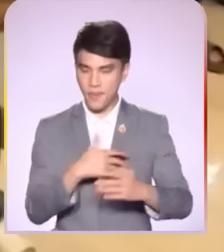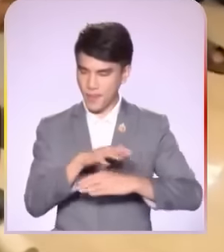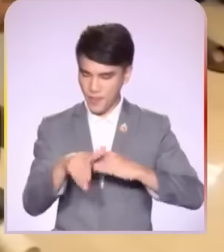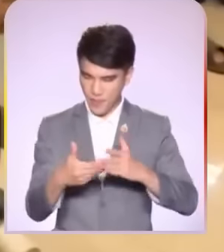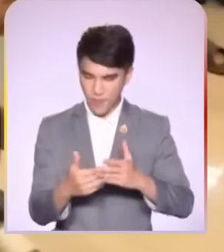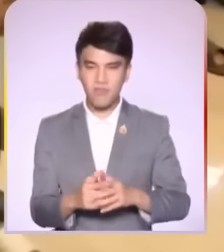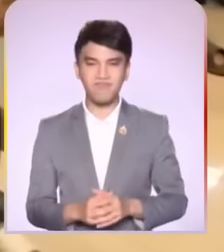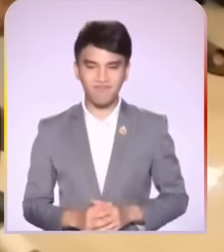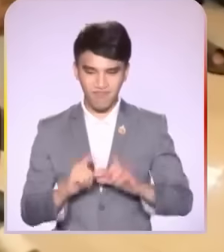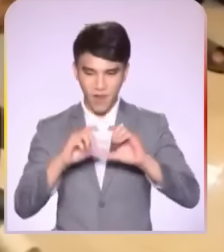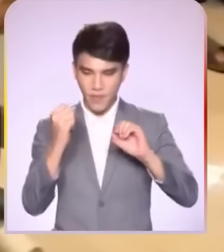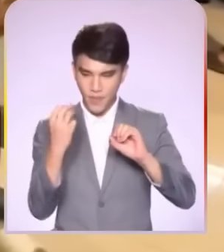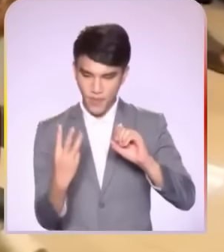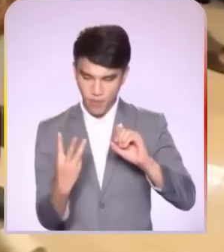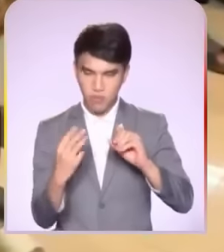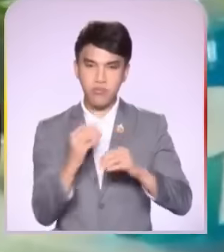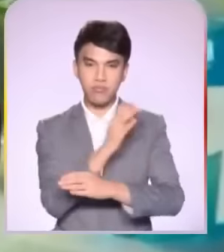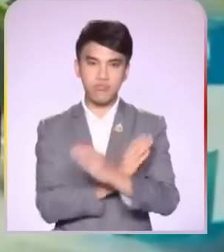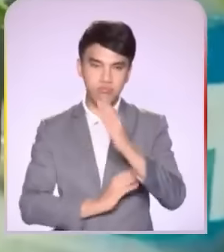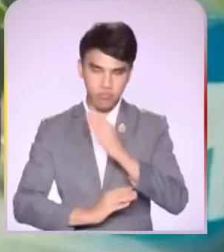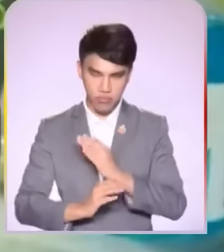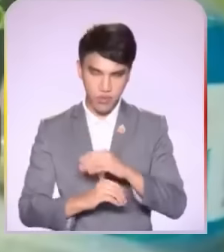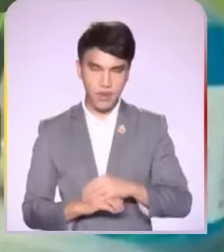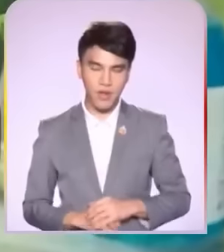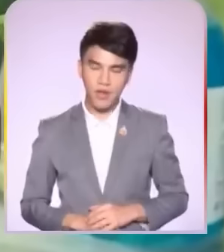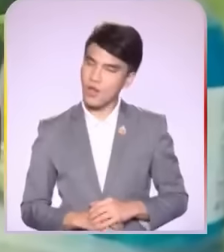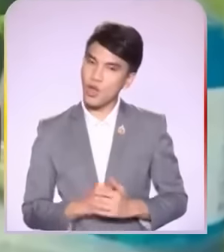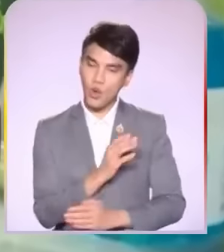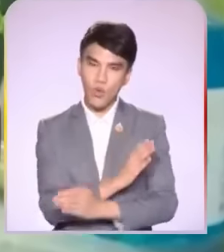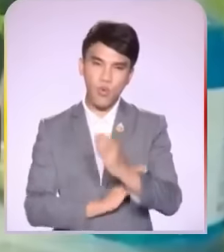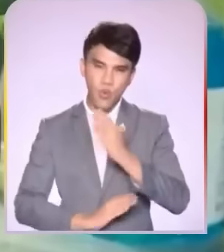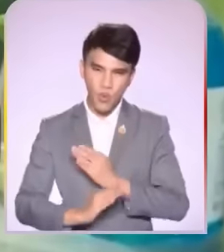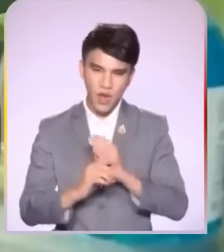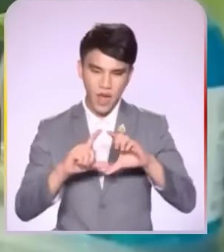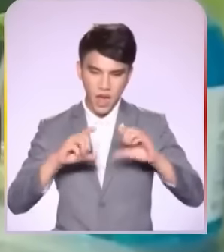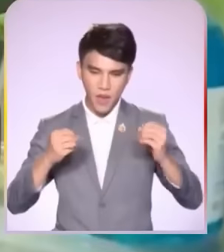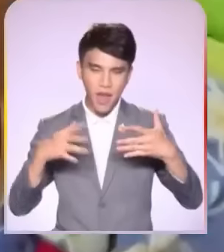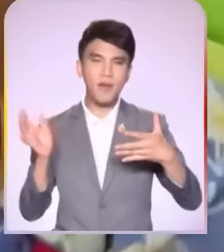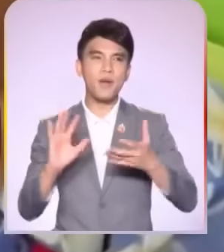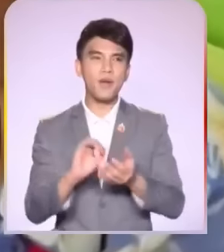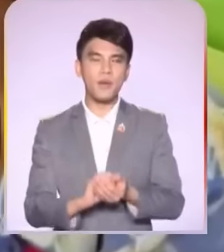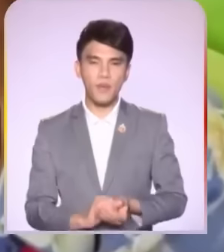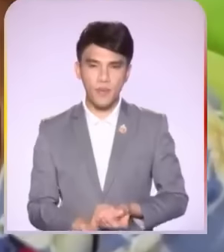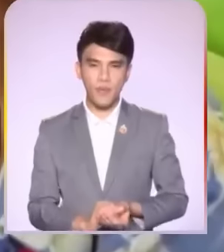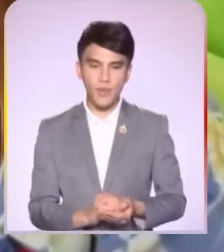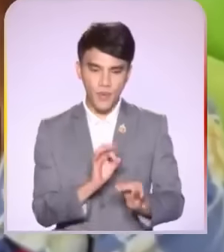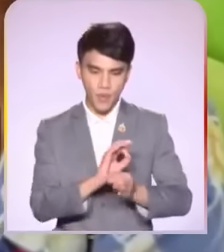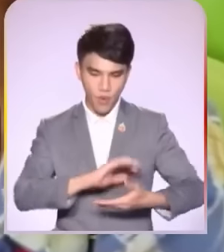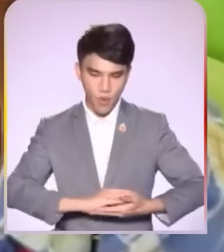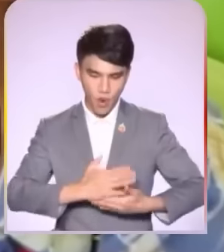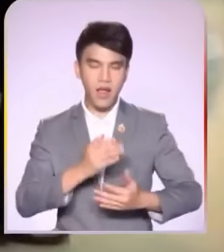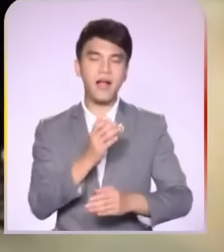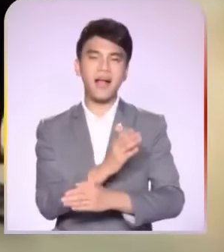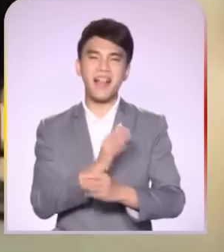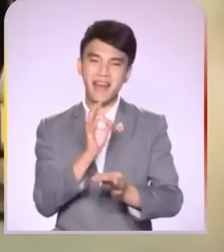ใหญ่ก็จะเป็นผู้ถือบัตรสวัสดิการแห่งรัฐและผู้พิการแต่เดี๋ยวจะบอกนะคะว่าผู้พิการเนี่ยไม่ต้องไปผูกพร้อมเพย์นะเนี่ยเอาสมุดบัญชี